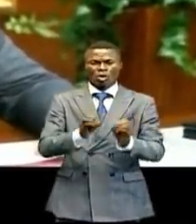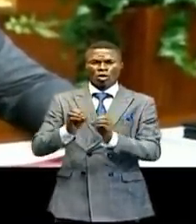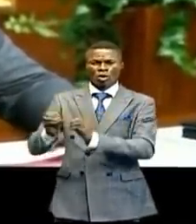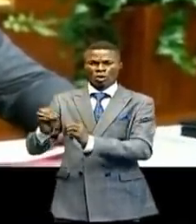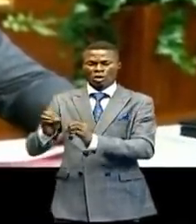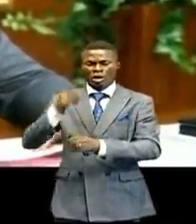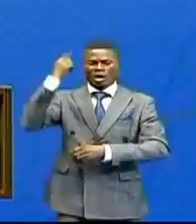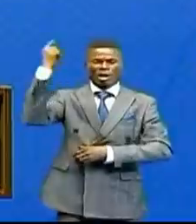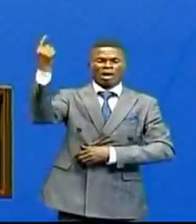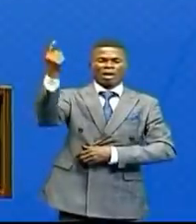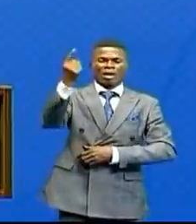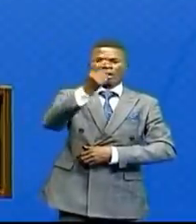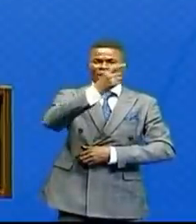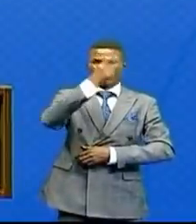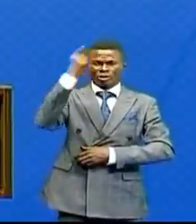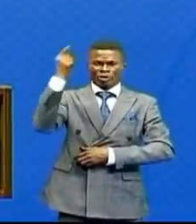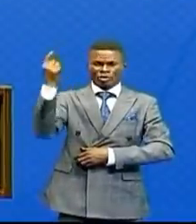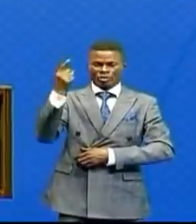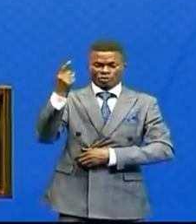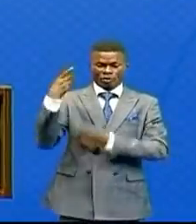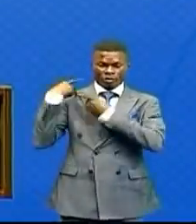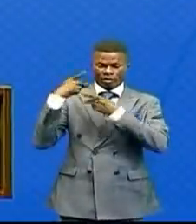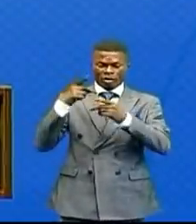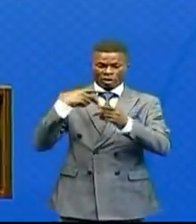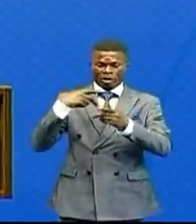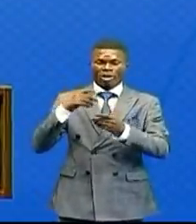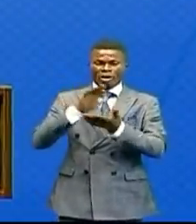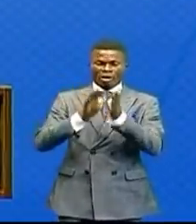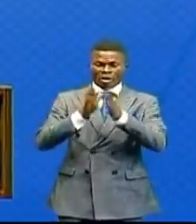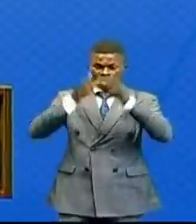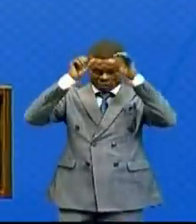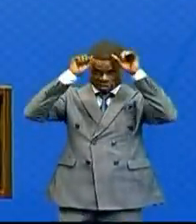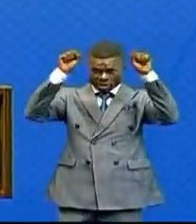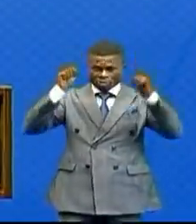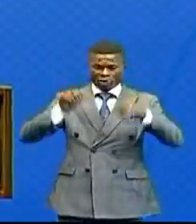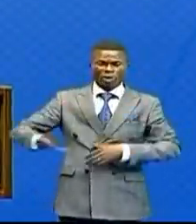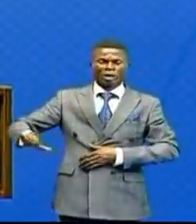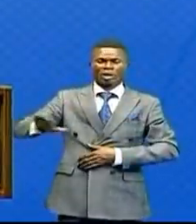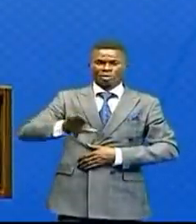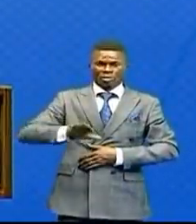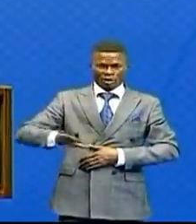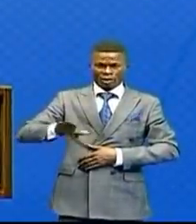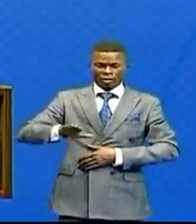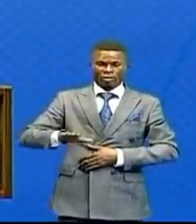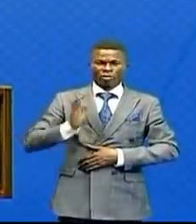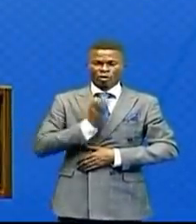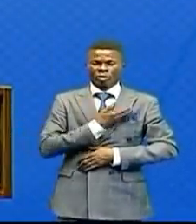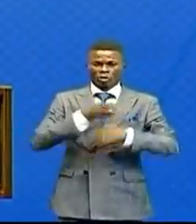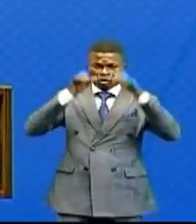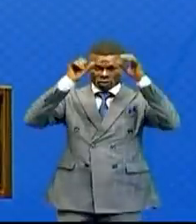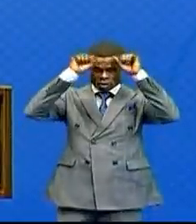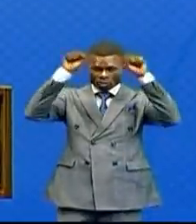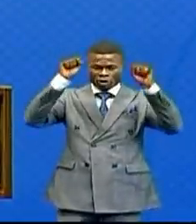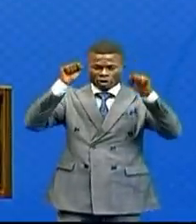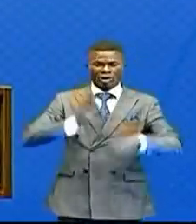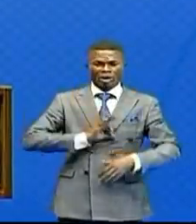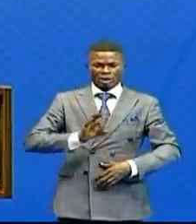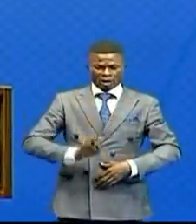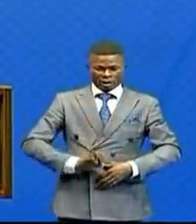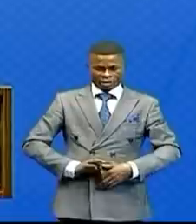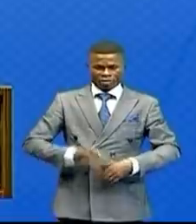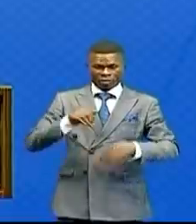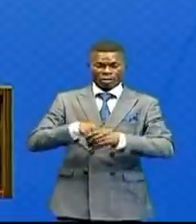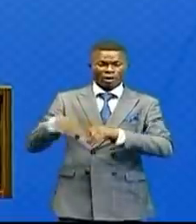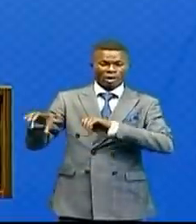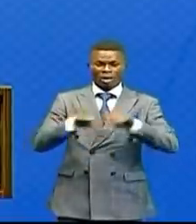organisations internationales. Depuis son avènement à la magistrature suprême, le président de la République a, à travers